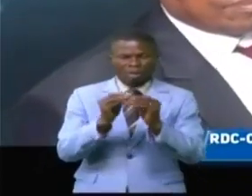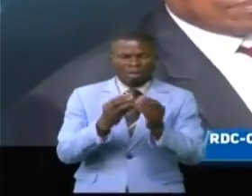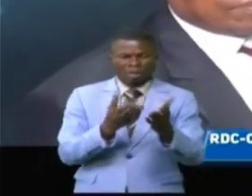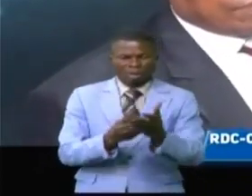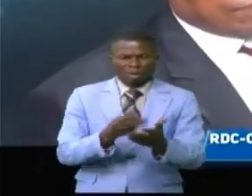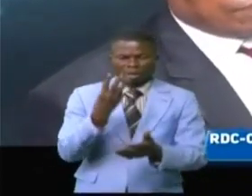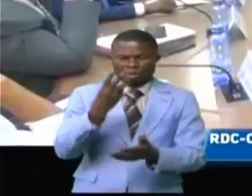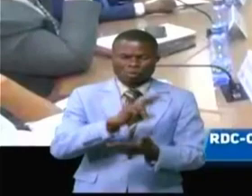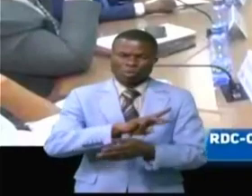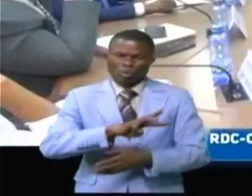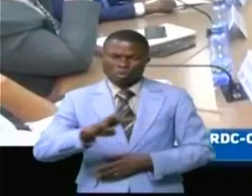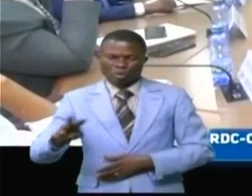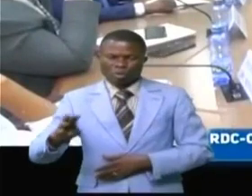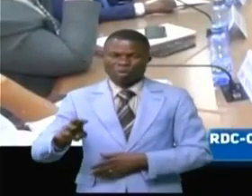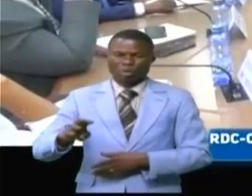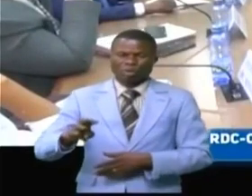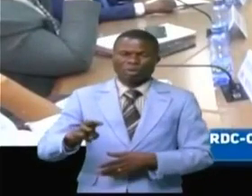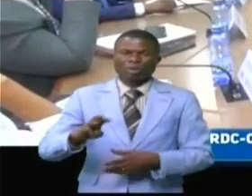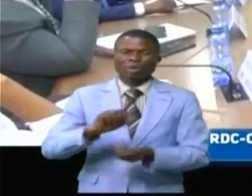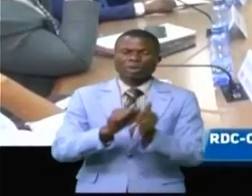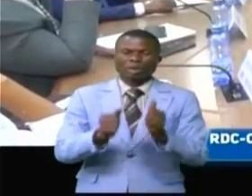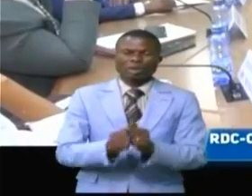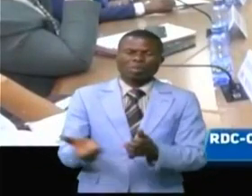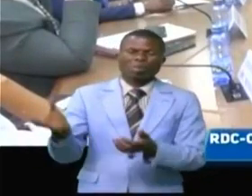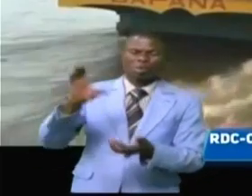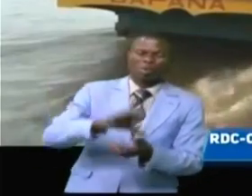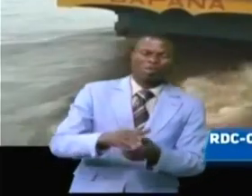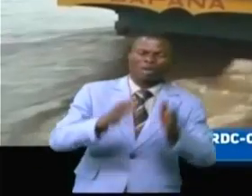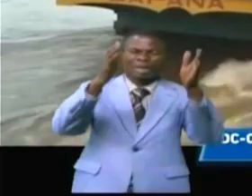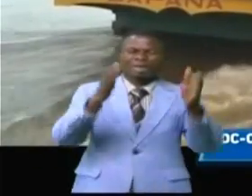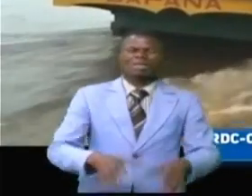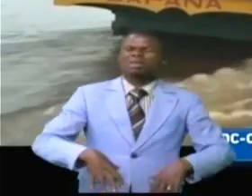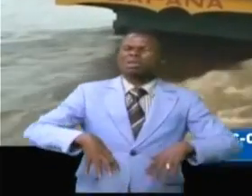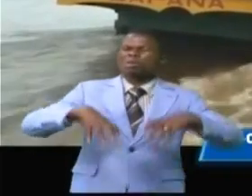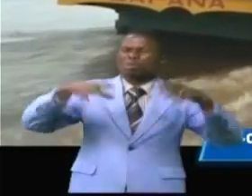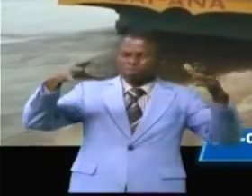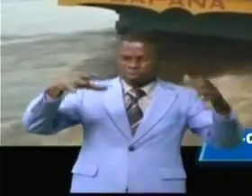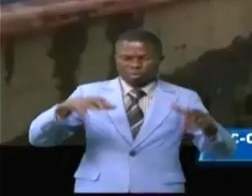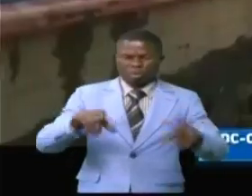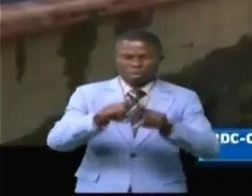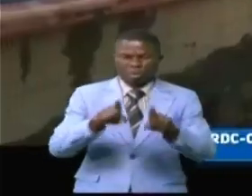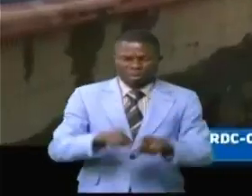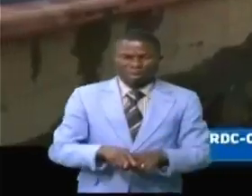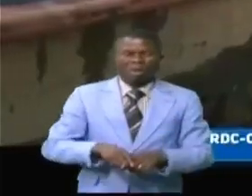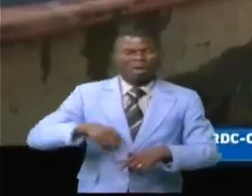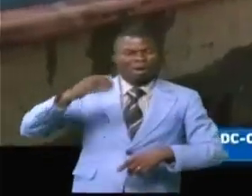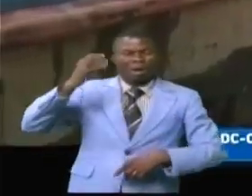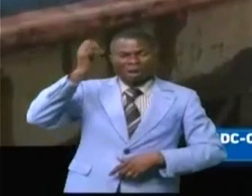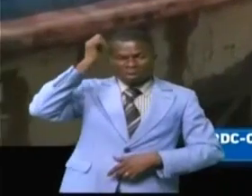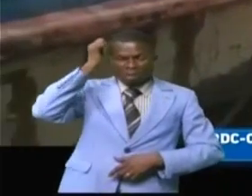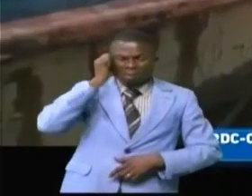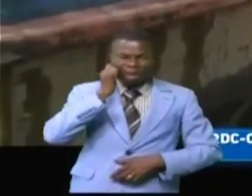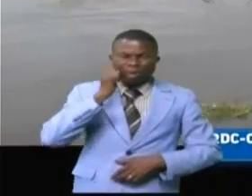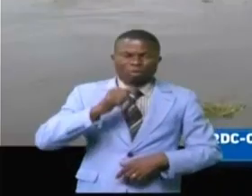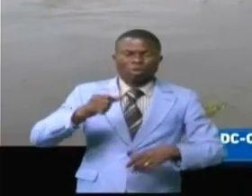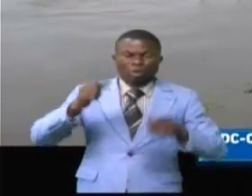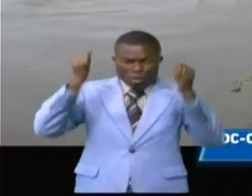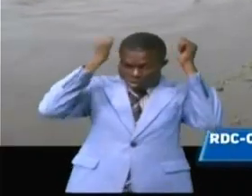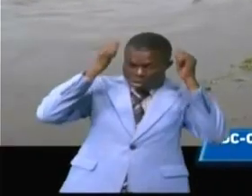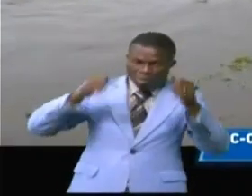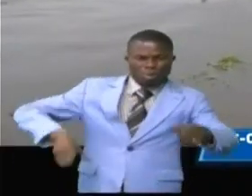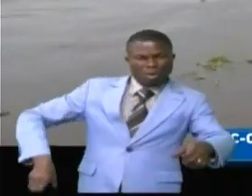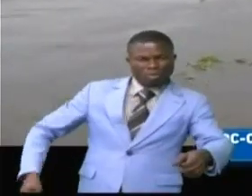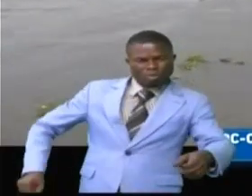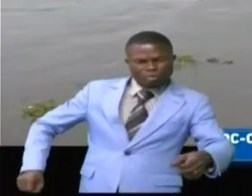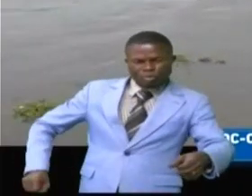de 3 heures que le chargement démesuré des embarcations en bois communément appelées baleinières est l'une des causes de ces naufrages.